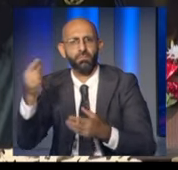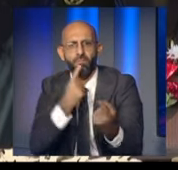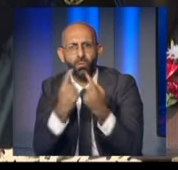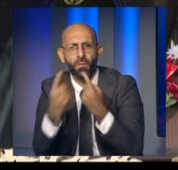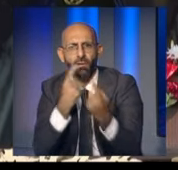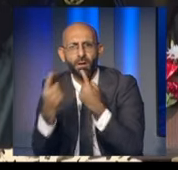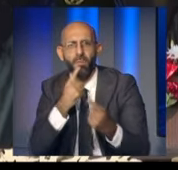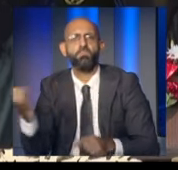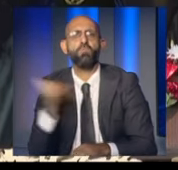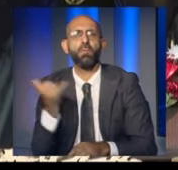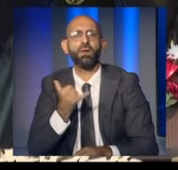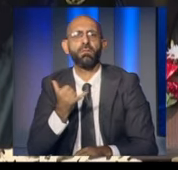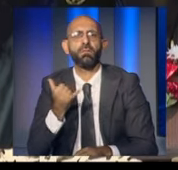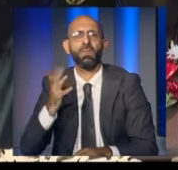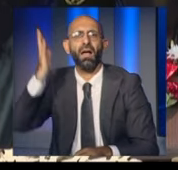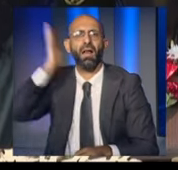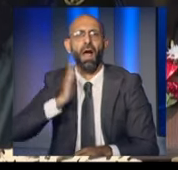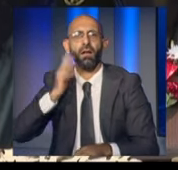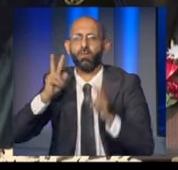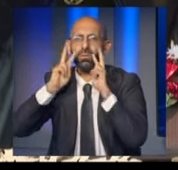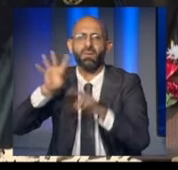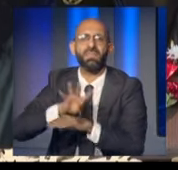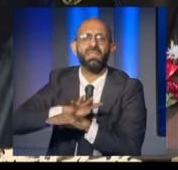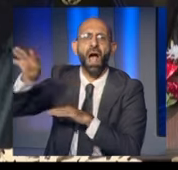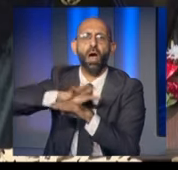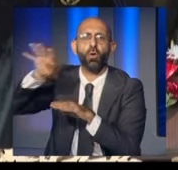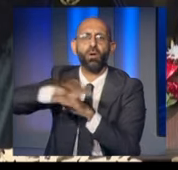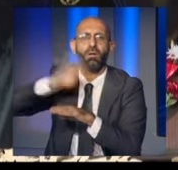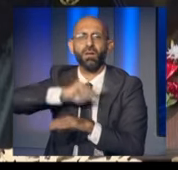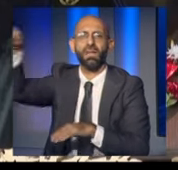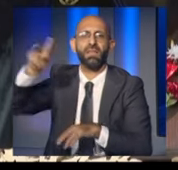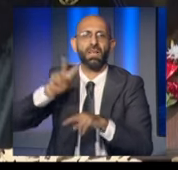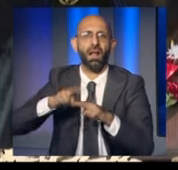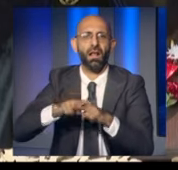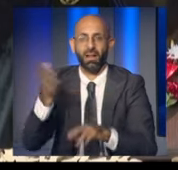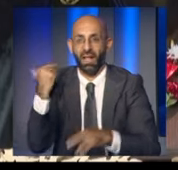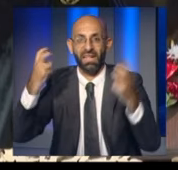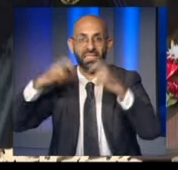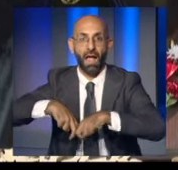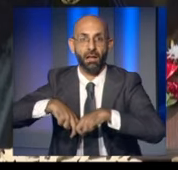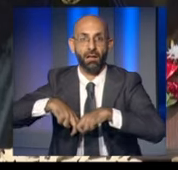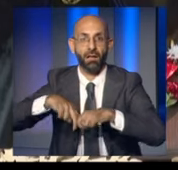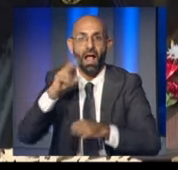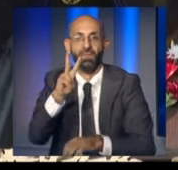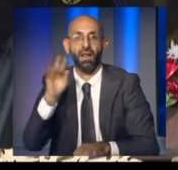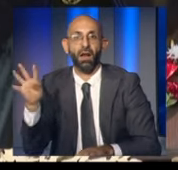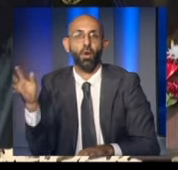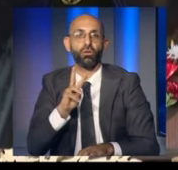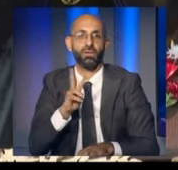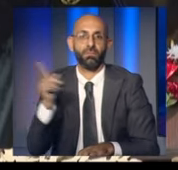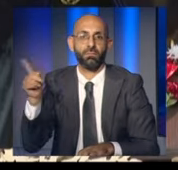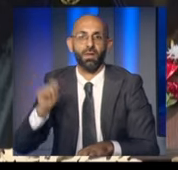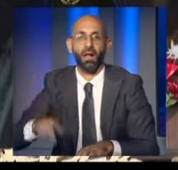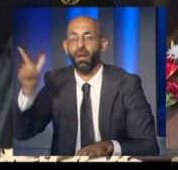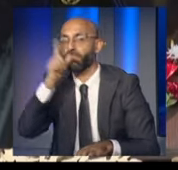التوترات الإقليمية مرة أخرى، كما أدت سلسلة من التصعيدات المتبادلة إلى إطلاق طهران لمئات الصواريخ مباشرة على إسرائيل